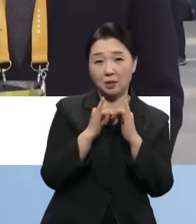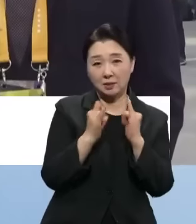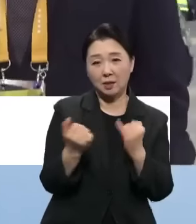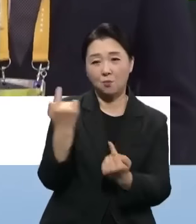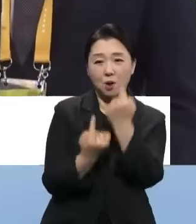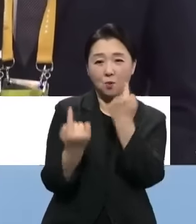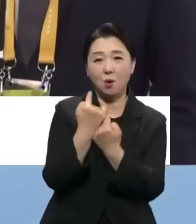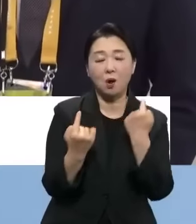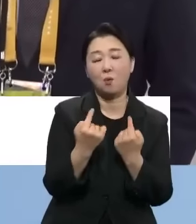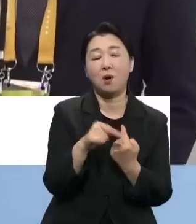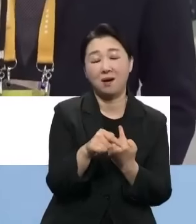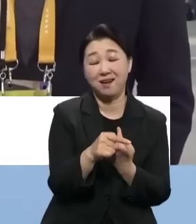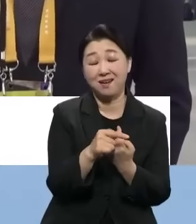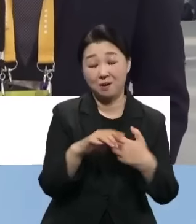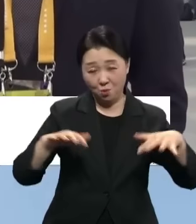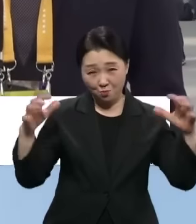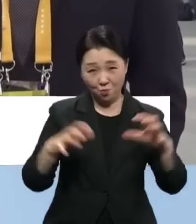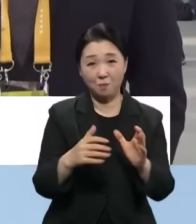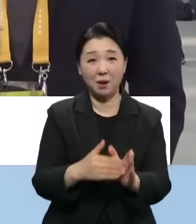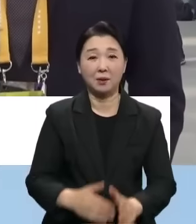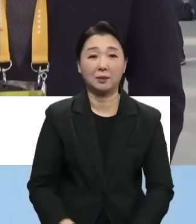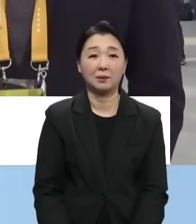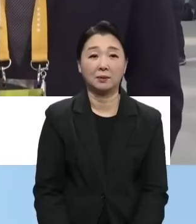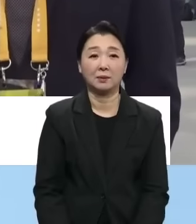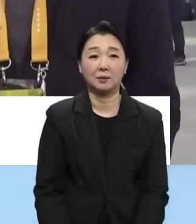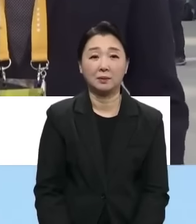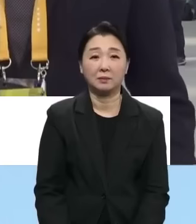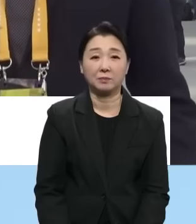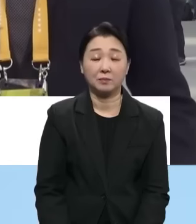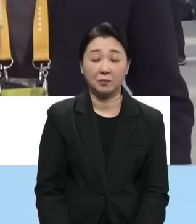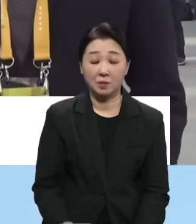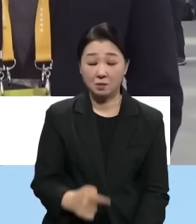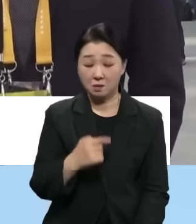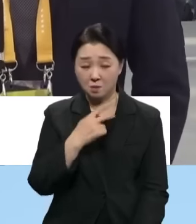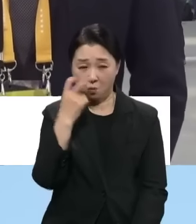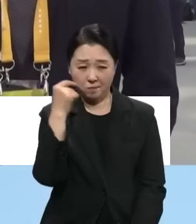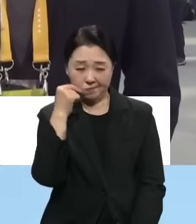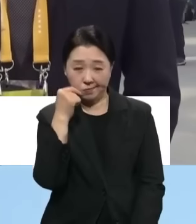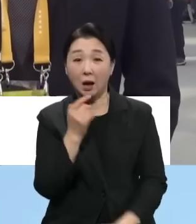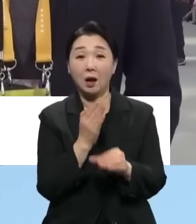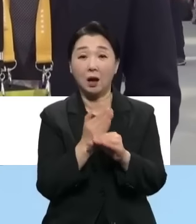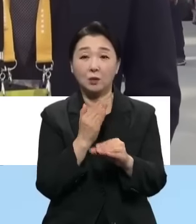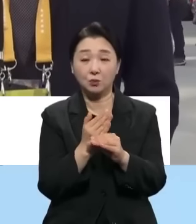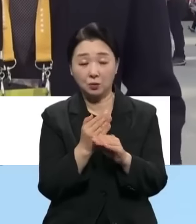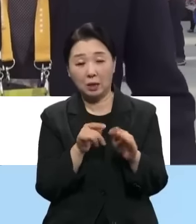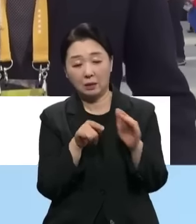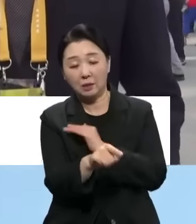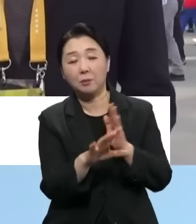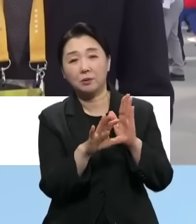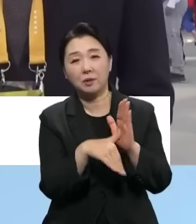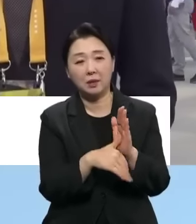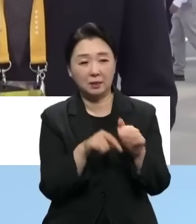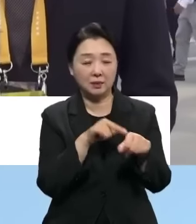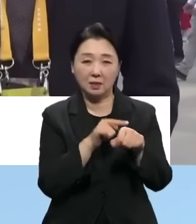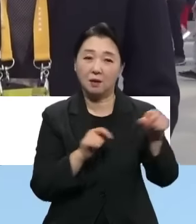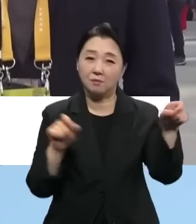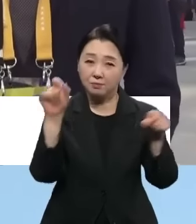일찌감치 이곳 파이스 오브 포럼으로 모여들고 있습니다. 보안도 훨씬 더 강화돼서요. 내부로 들어오는데도 상당히 많은 시간이 걸렸고